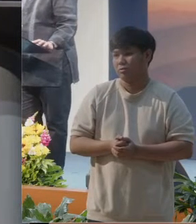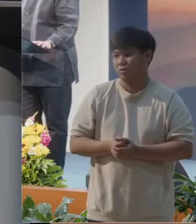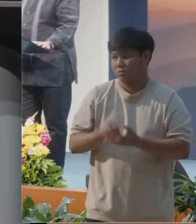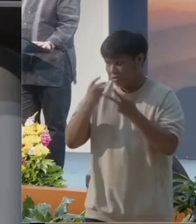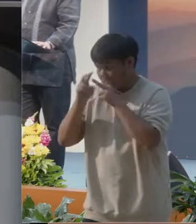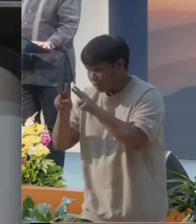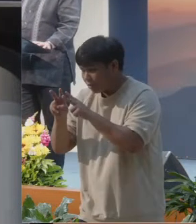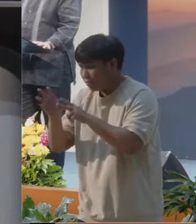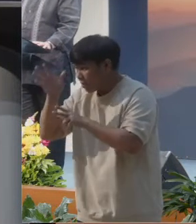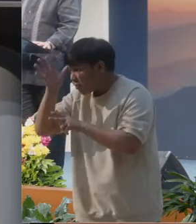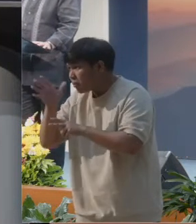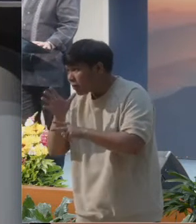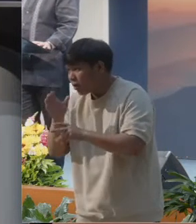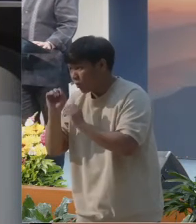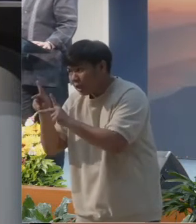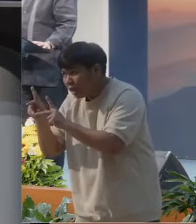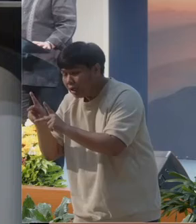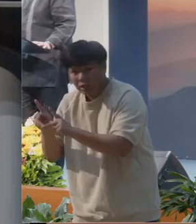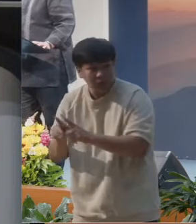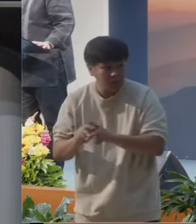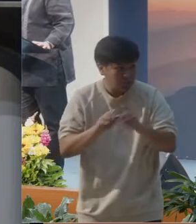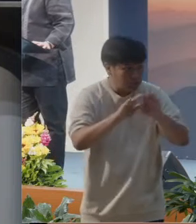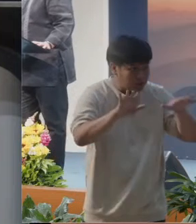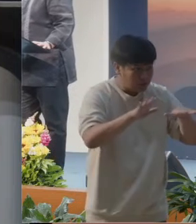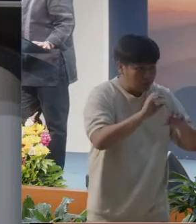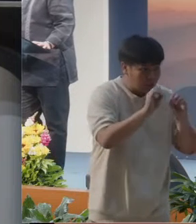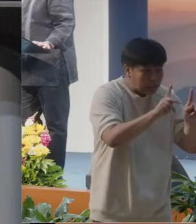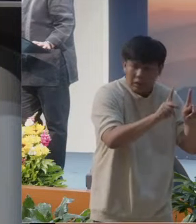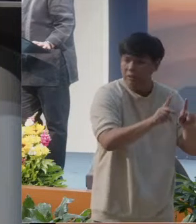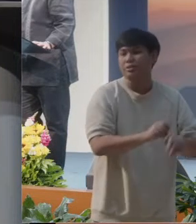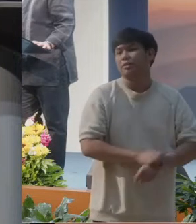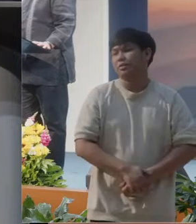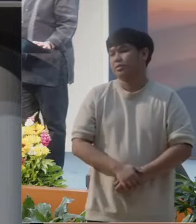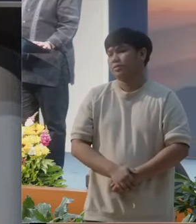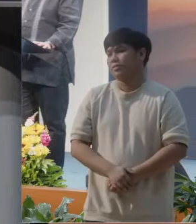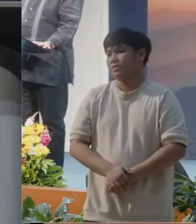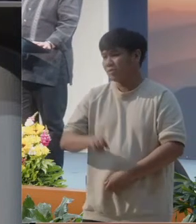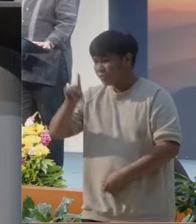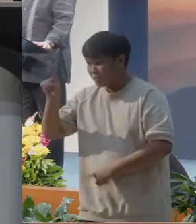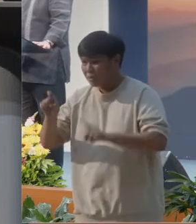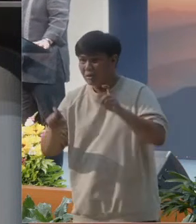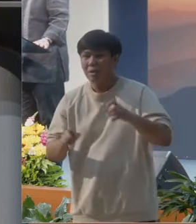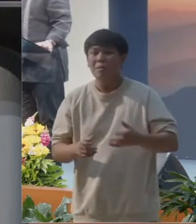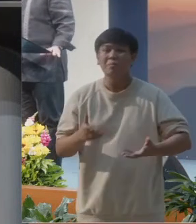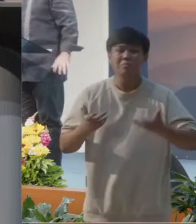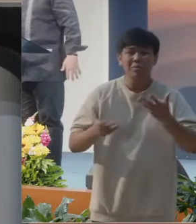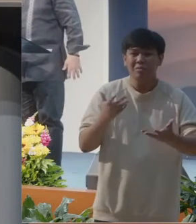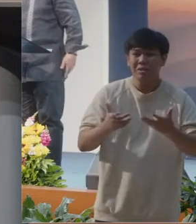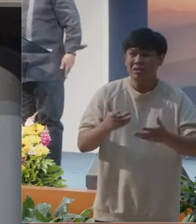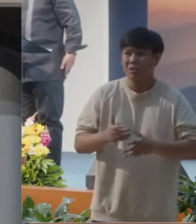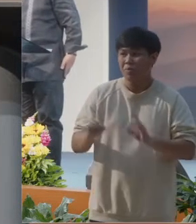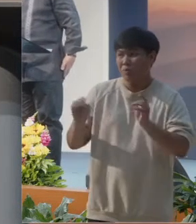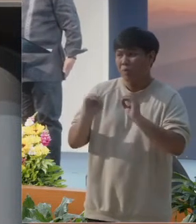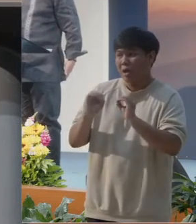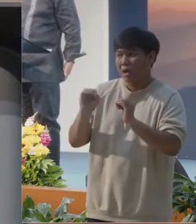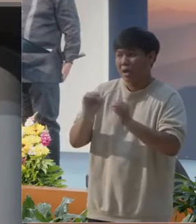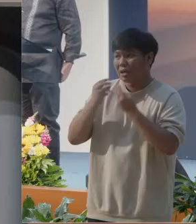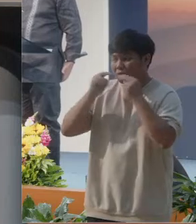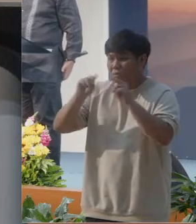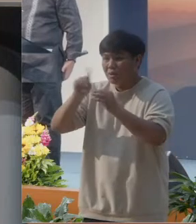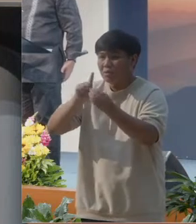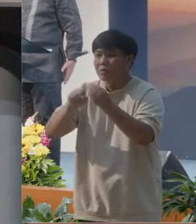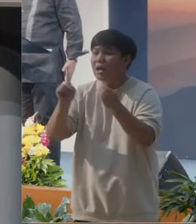mga kasamahan sa bahay. Kausapin natin sila, kamusta? Dahil kadalasan, pagka po walang nababalitaan, sabi